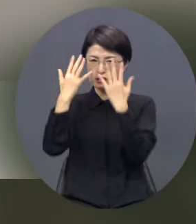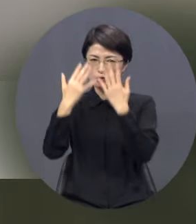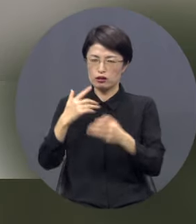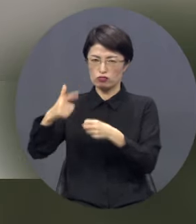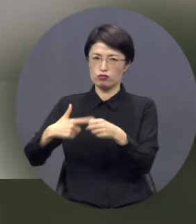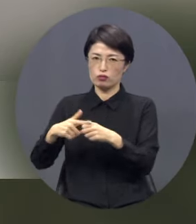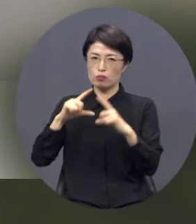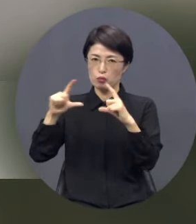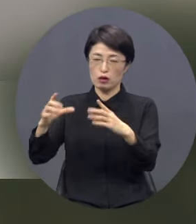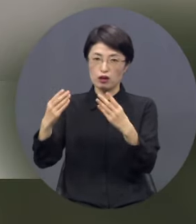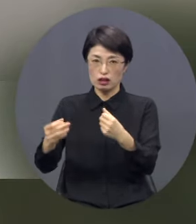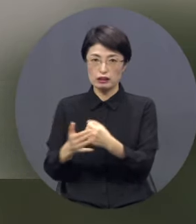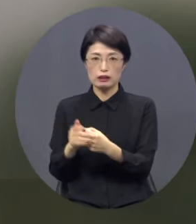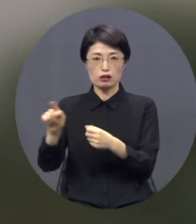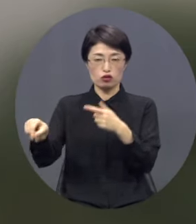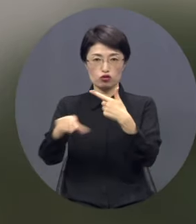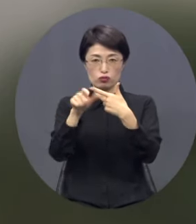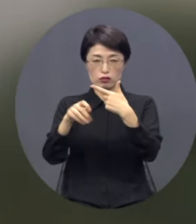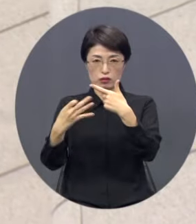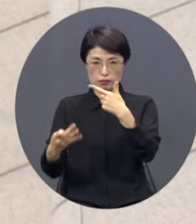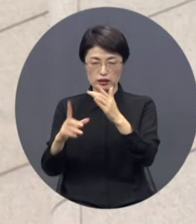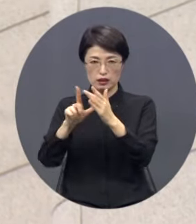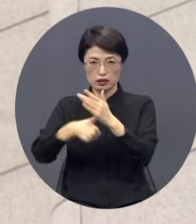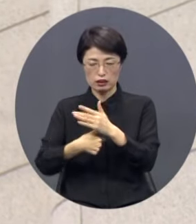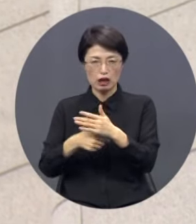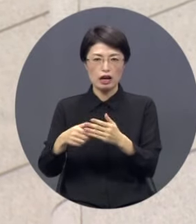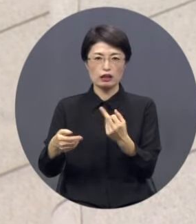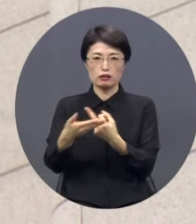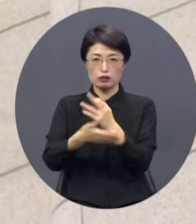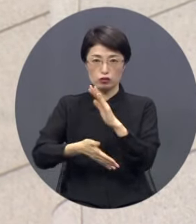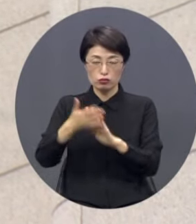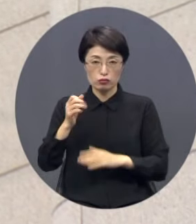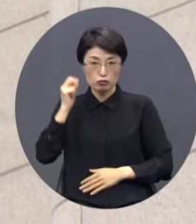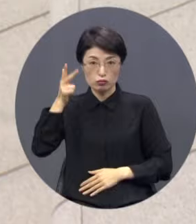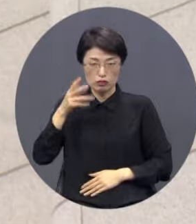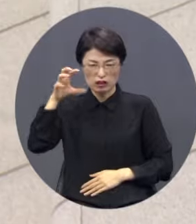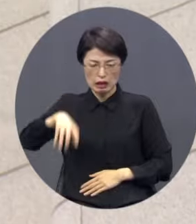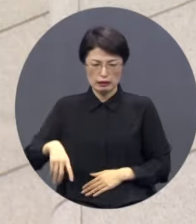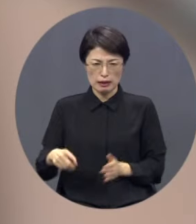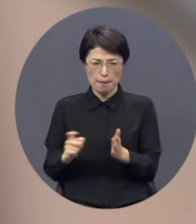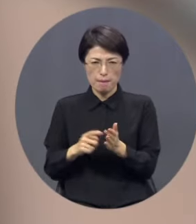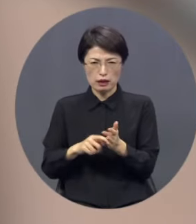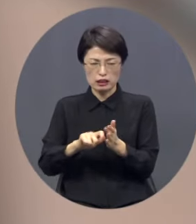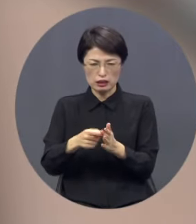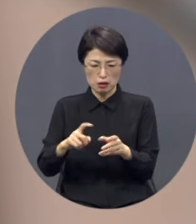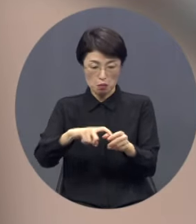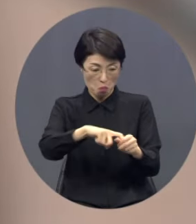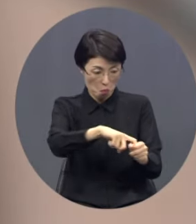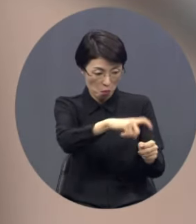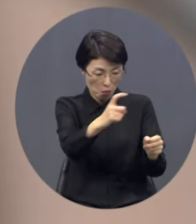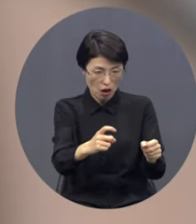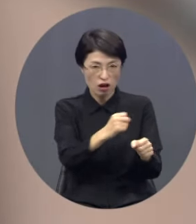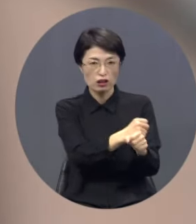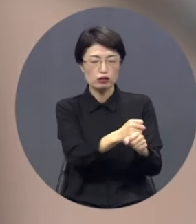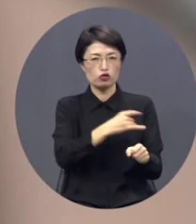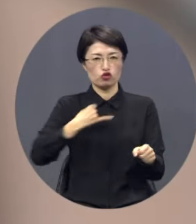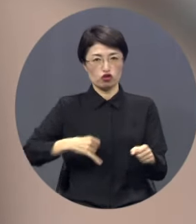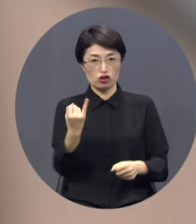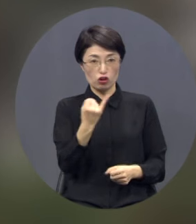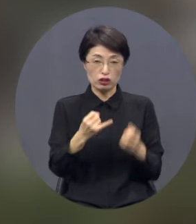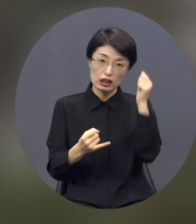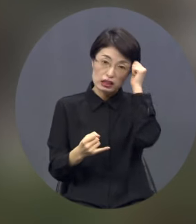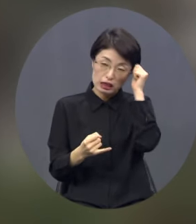6월 14일 새벽 4시쯤 제주 시내의 한 호텔에서 마스터키를 이용해 중국인 여성이 투숙 중이던 객실에